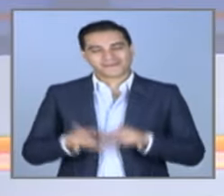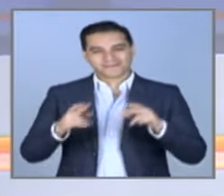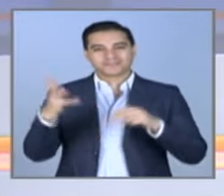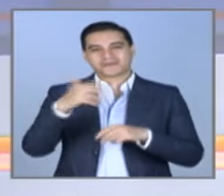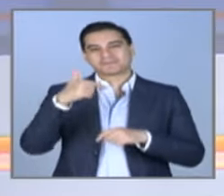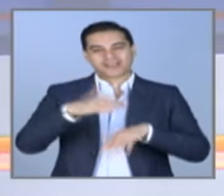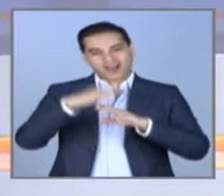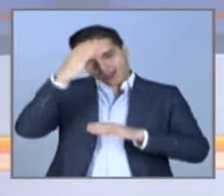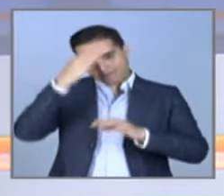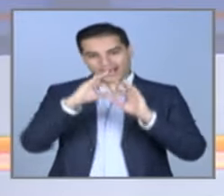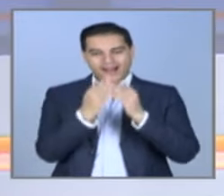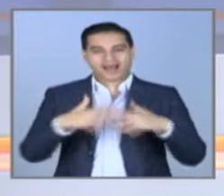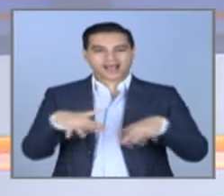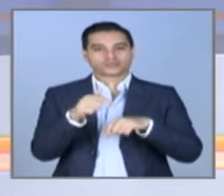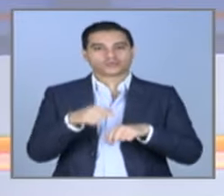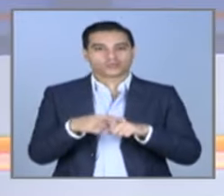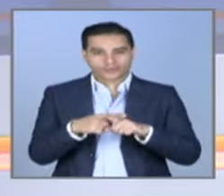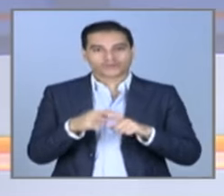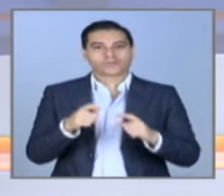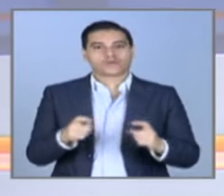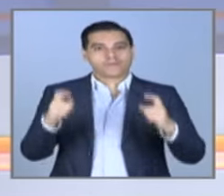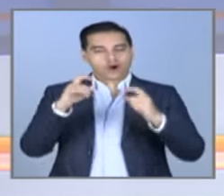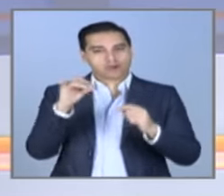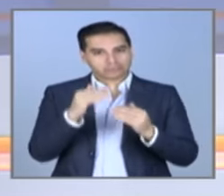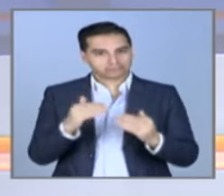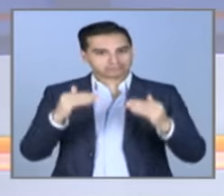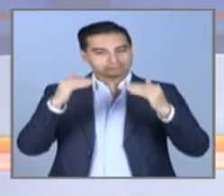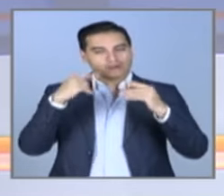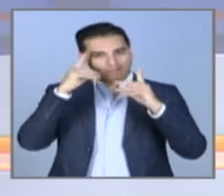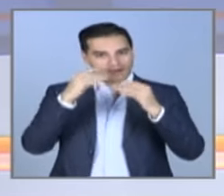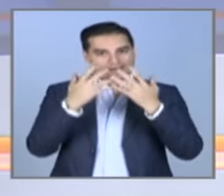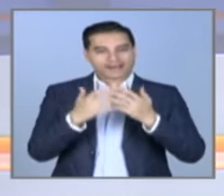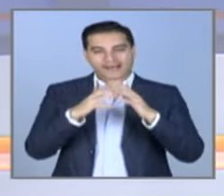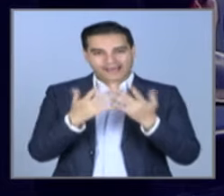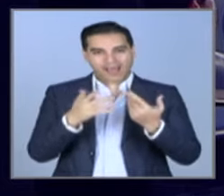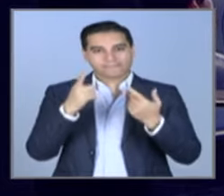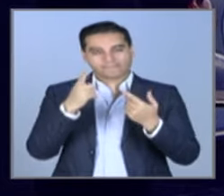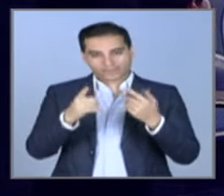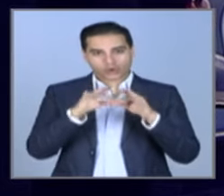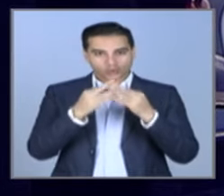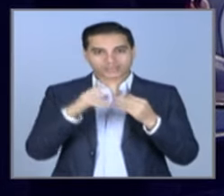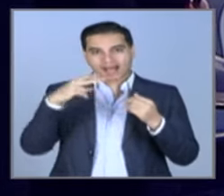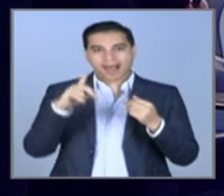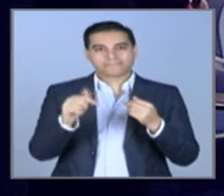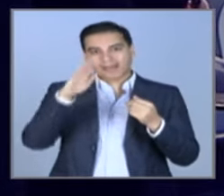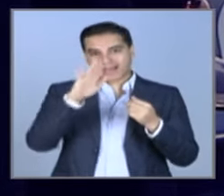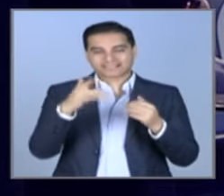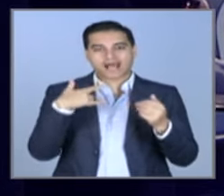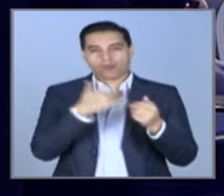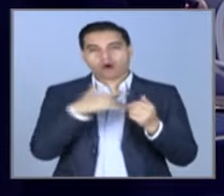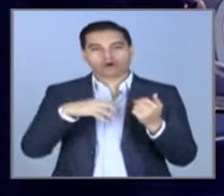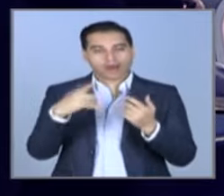الموسم السادس عباقرة العائلات ومباراة متكافئة، وهفكركم بالنتيجة. عيلة العباسي حلوان